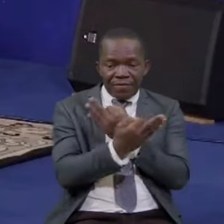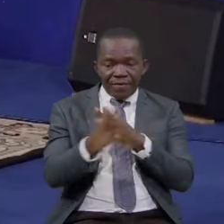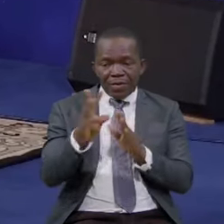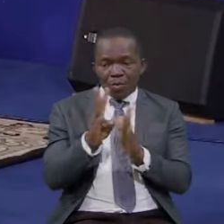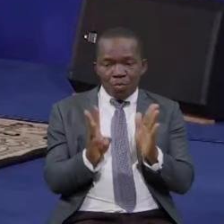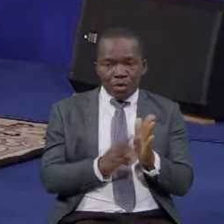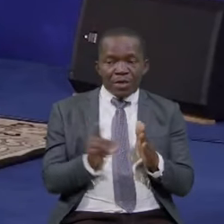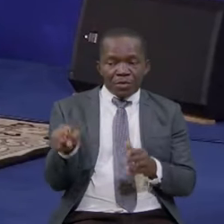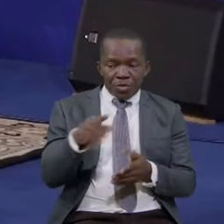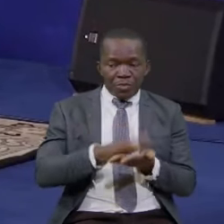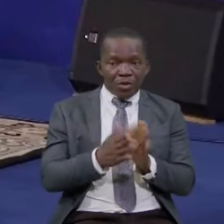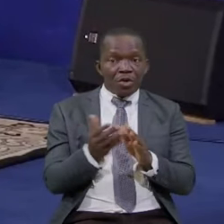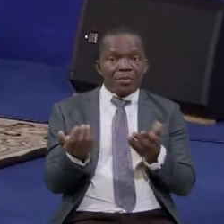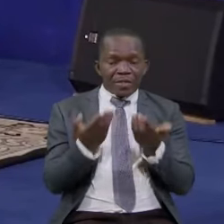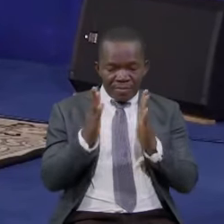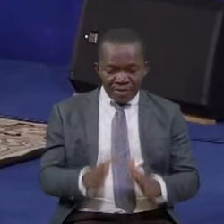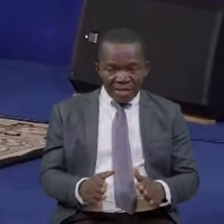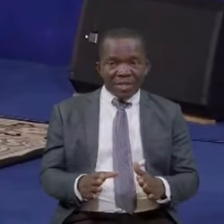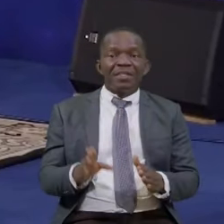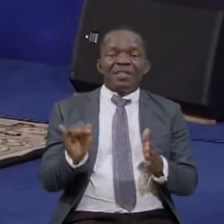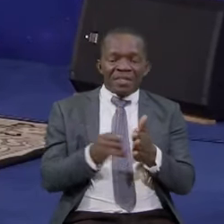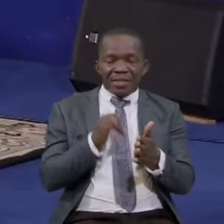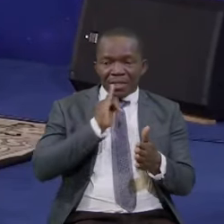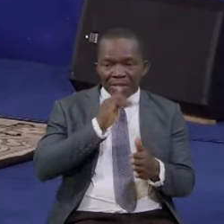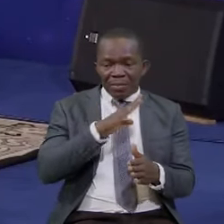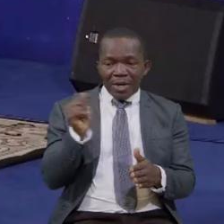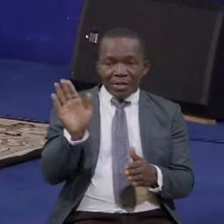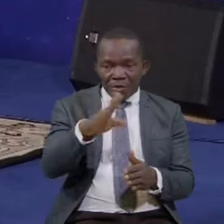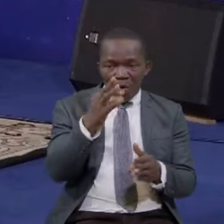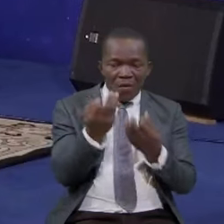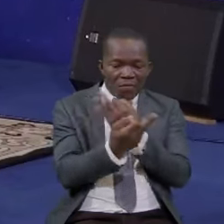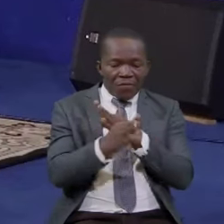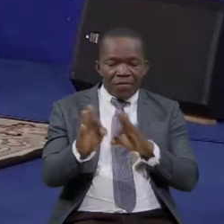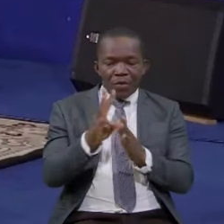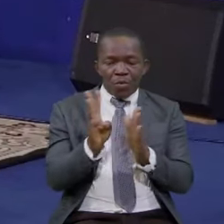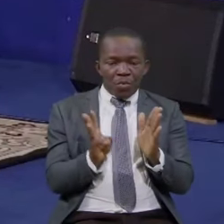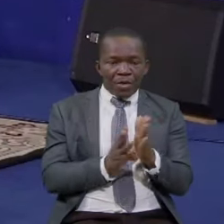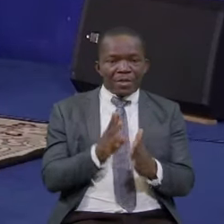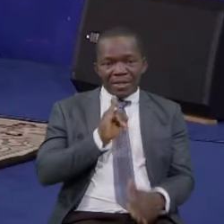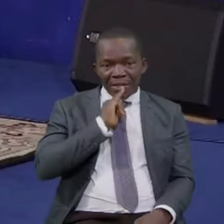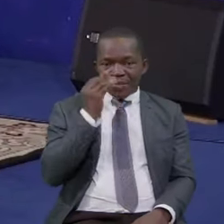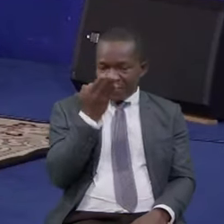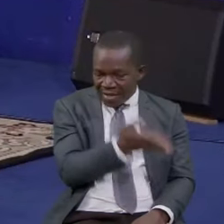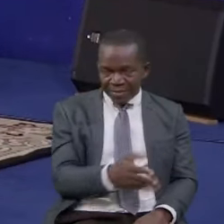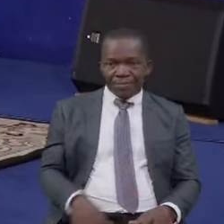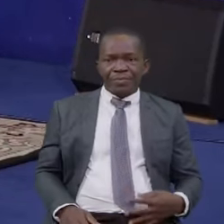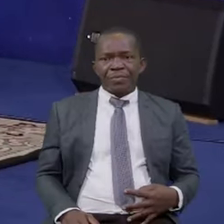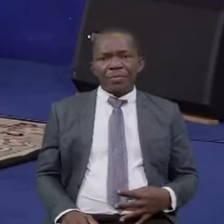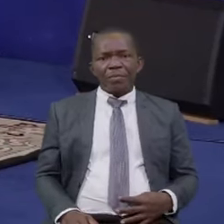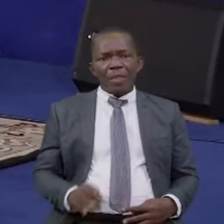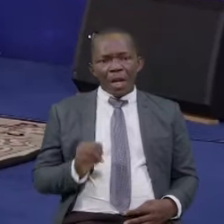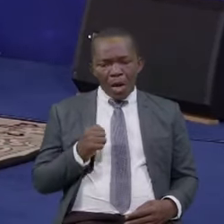plus haut des ministres dans de ta déination ta ton libre arbitre est toujours impliqué et nous devons subjuguer